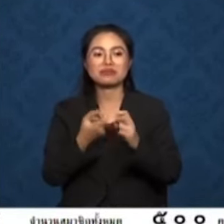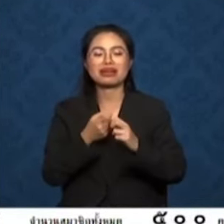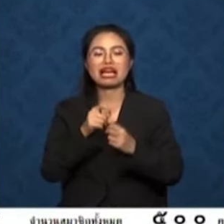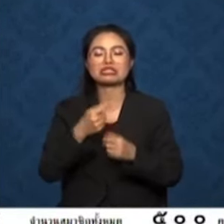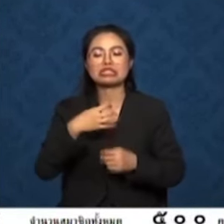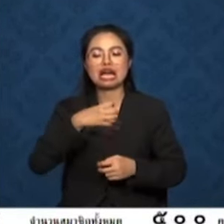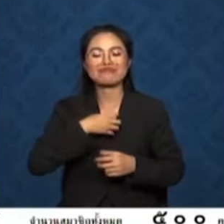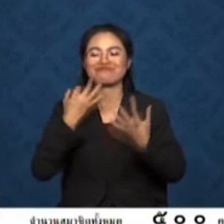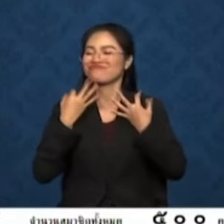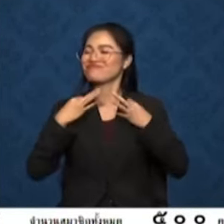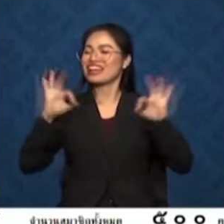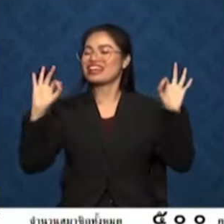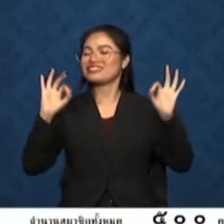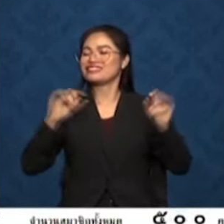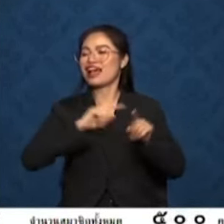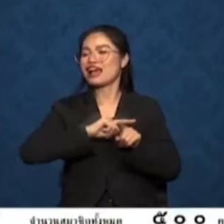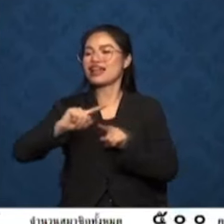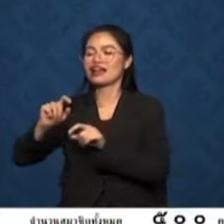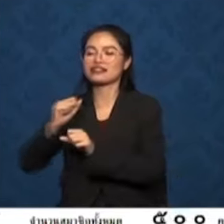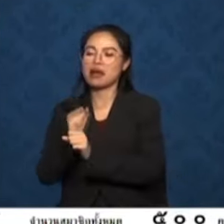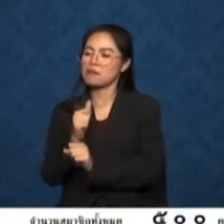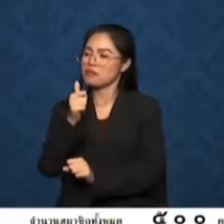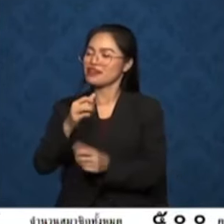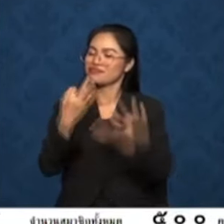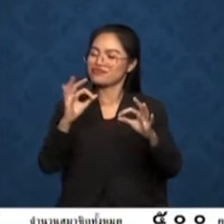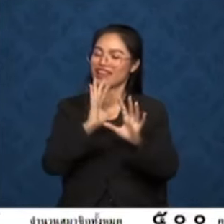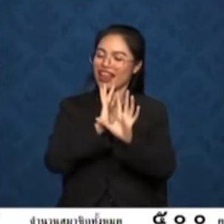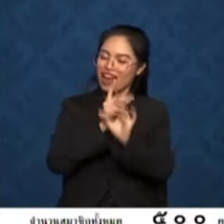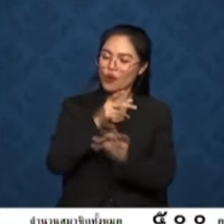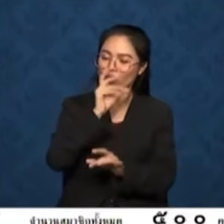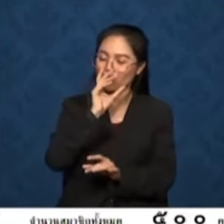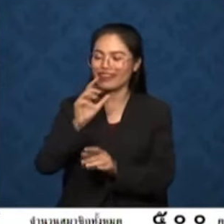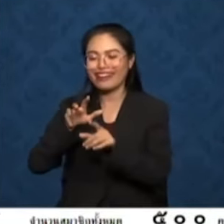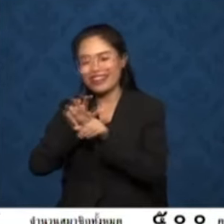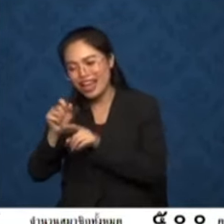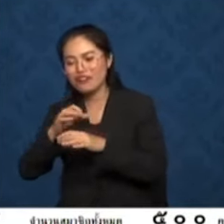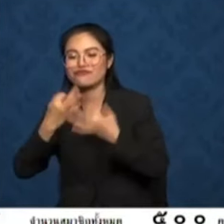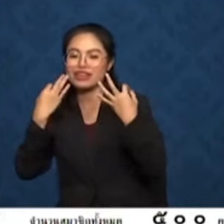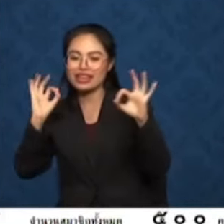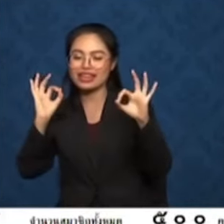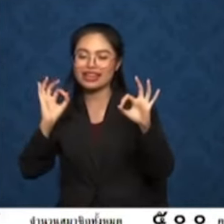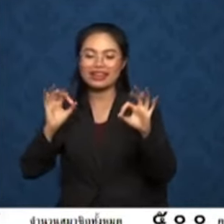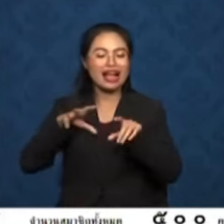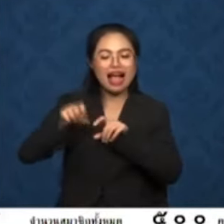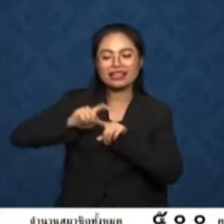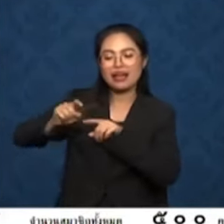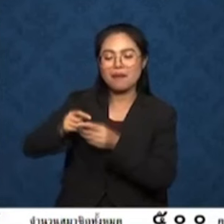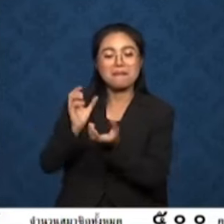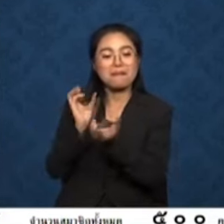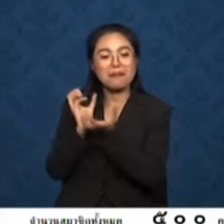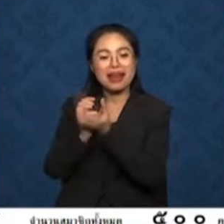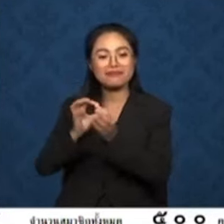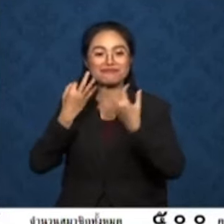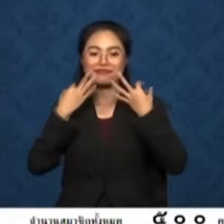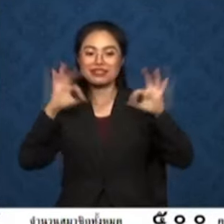เสรีทุกอย่างต้องเสรีสุราต้องเสรีกัญชาต้องเสรีกระท่อมต้องเสรีการพนันต้องเสรี